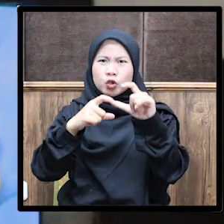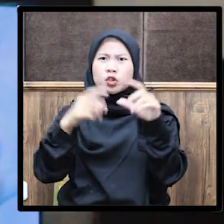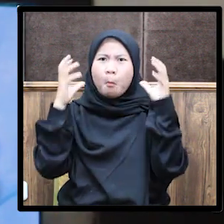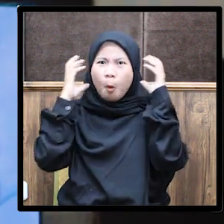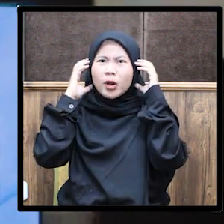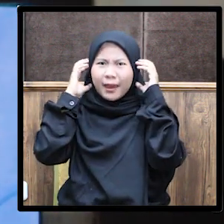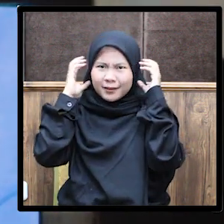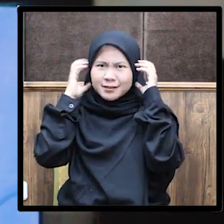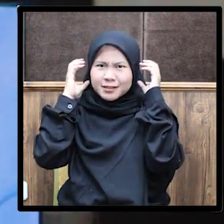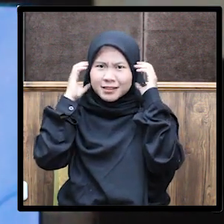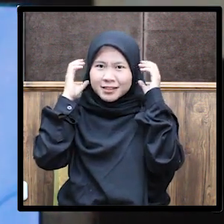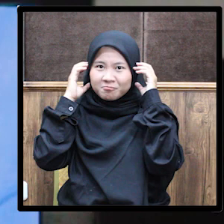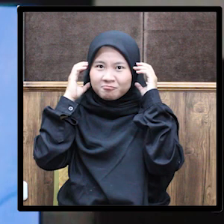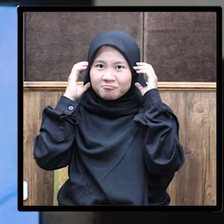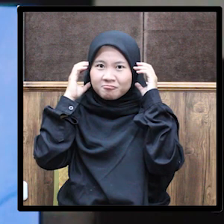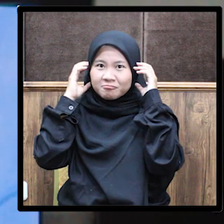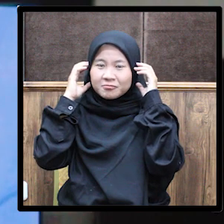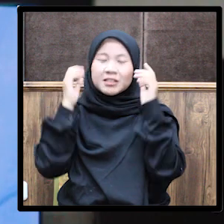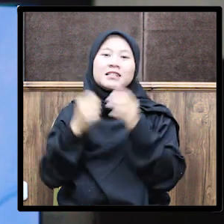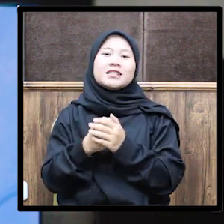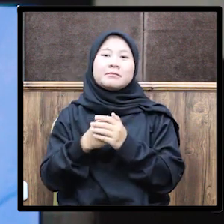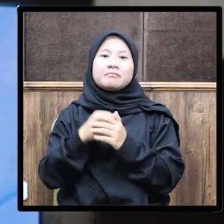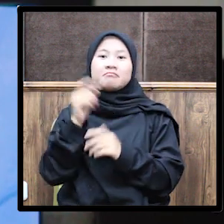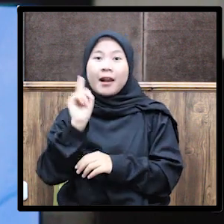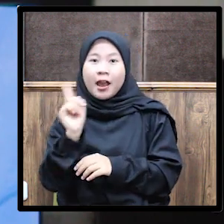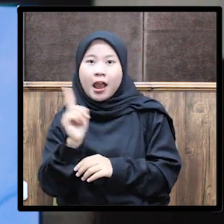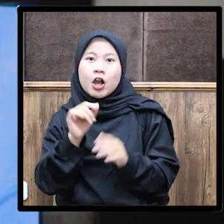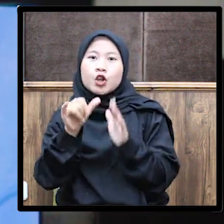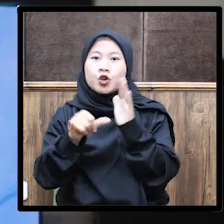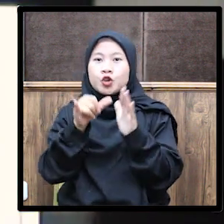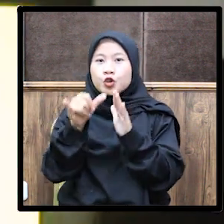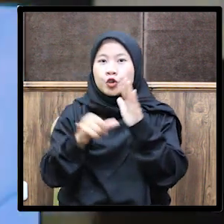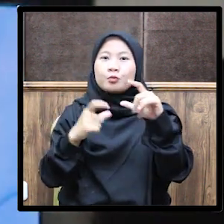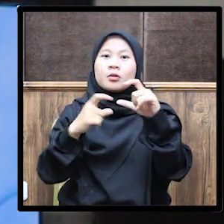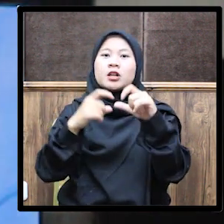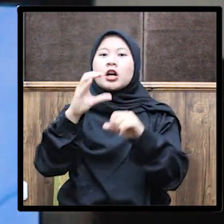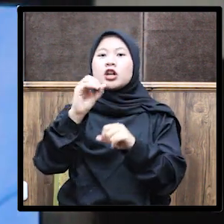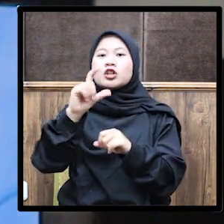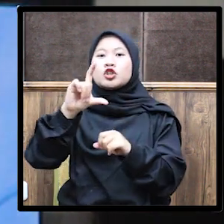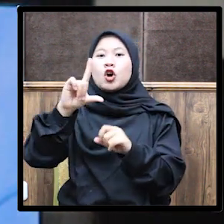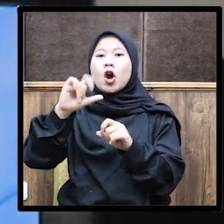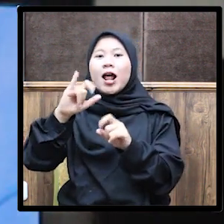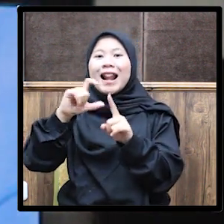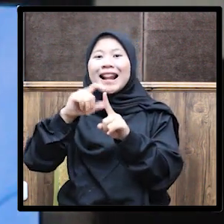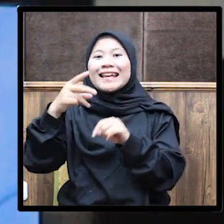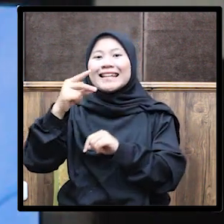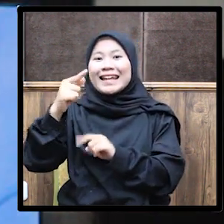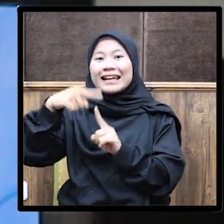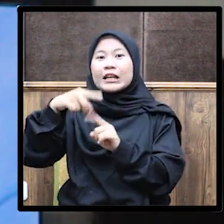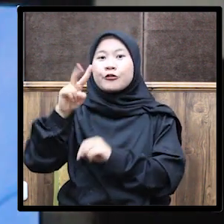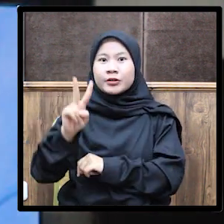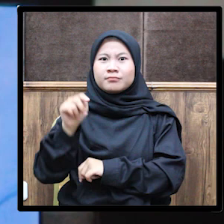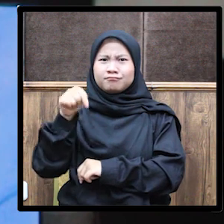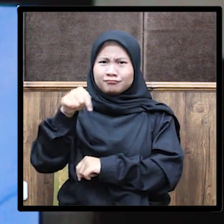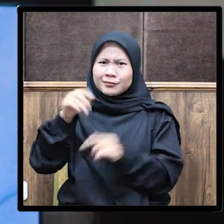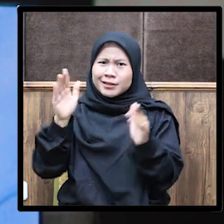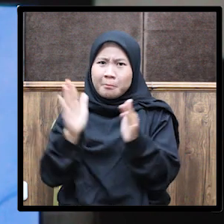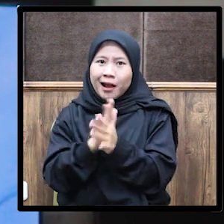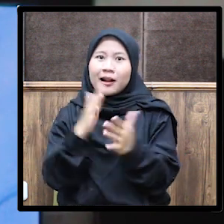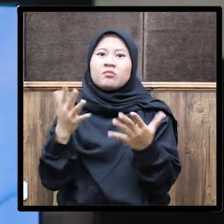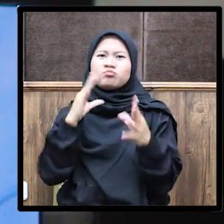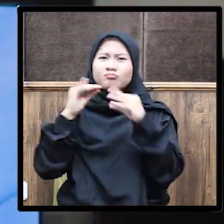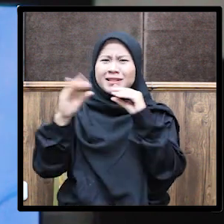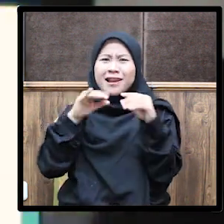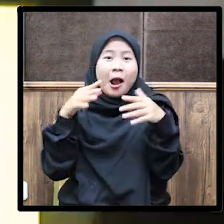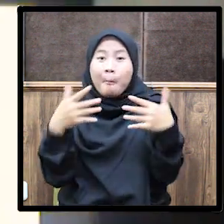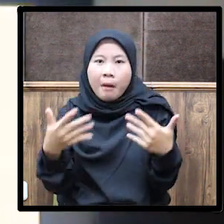yang disiarkan di Solidar TV channel YouTube. Nah, pada kesempatan kali ini kita akan berbincang tentang topik